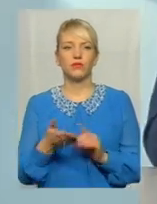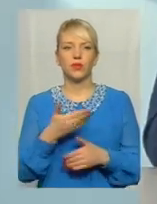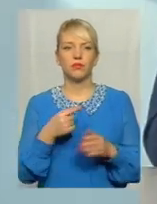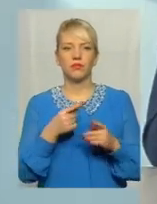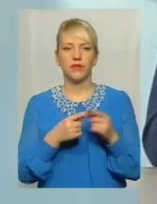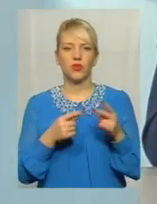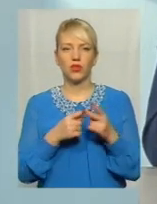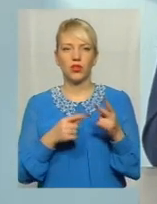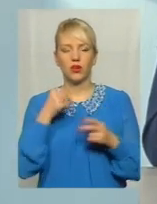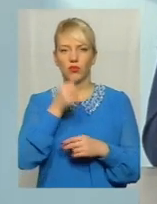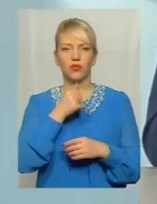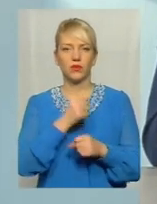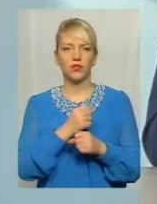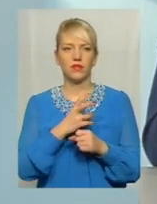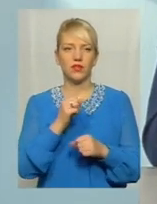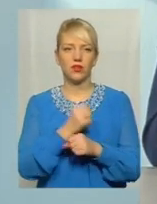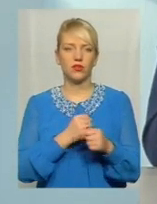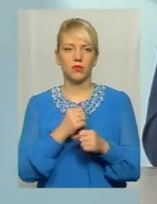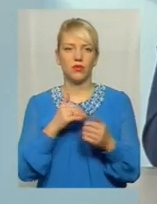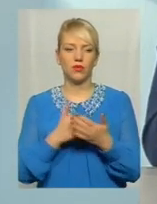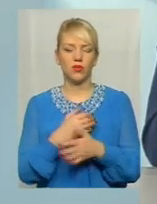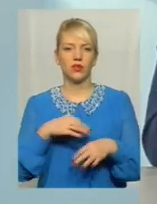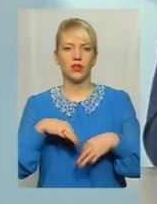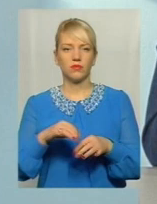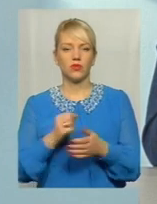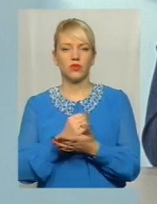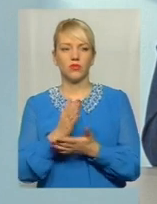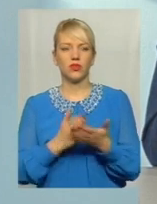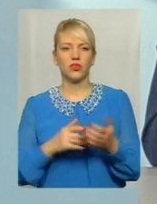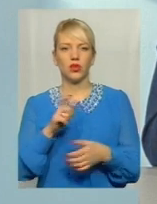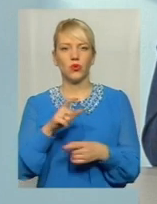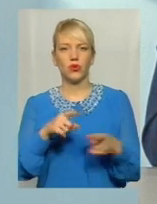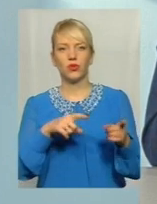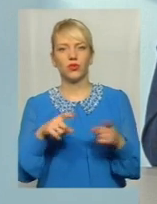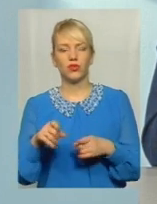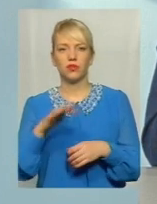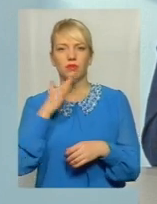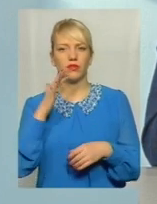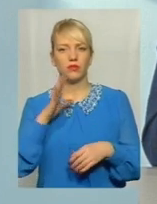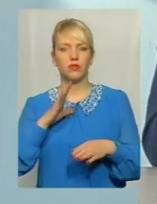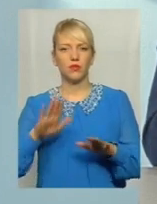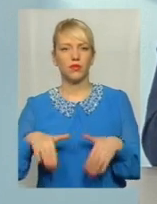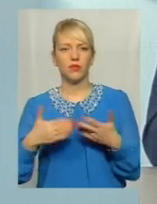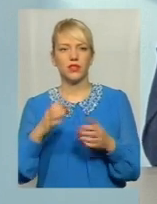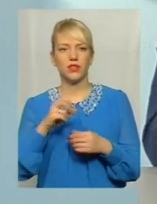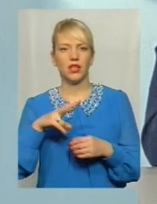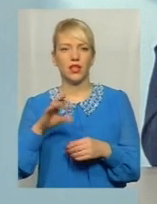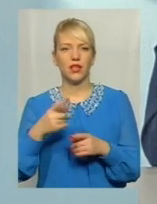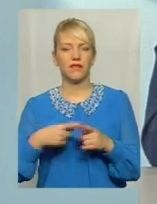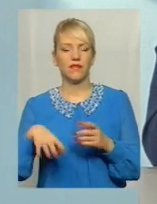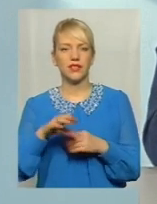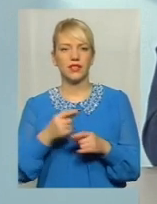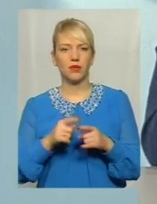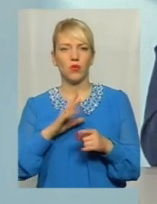працювали над розробленням нової транспортної мережі. Люди долучалися, багато було пропозицій, але це все була теорія.